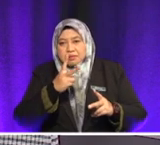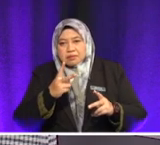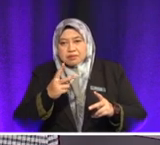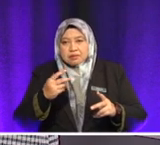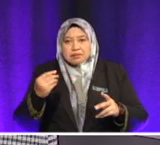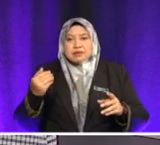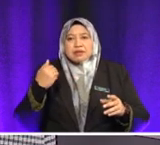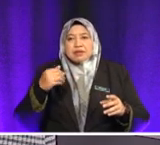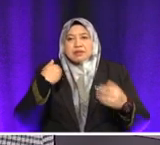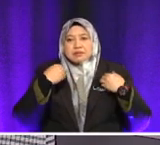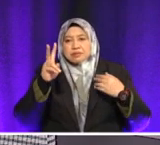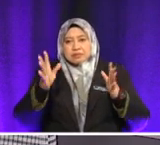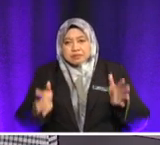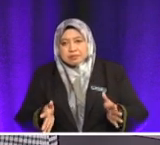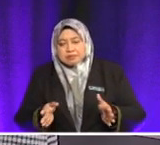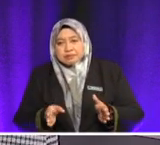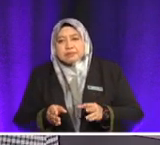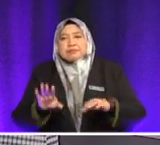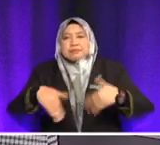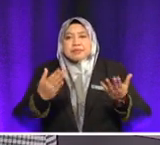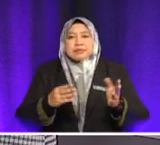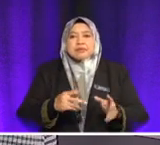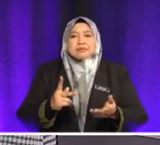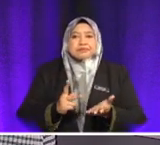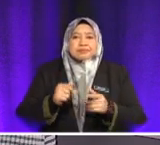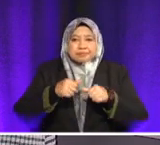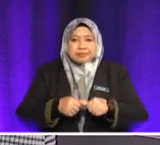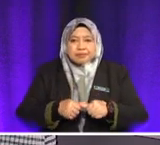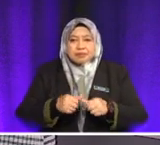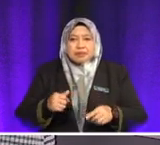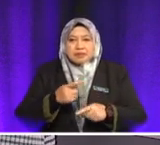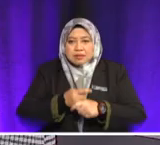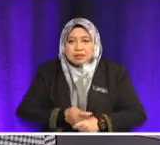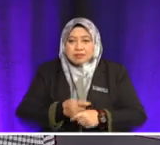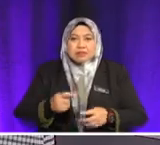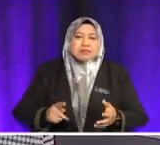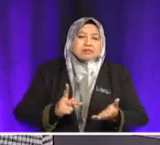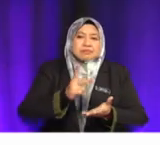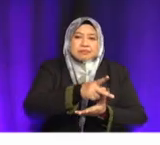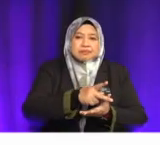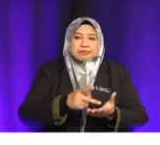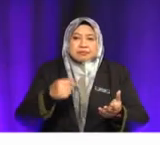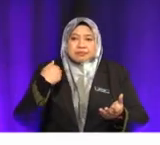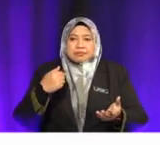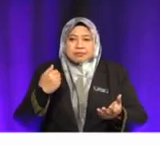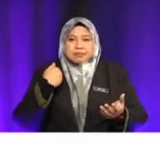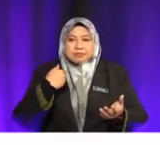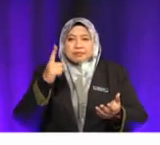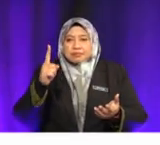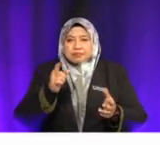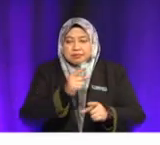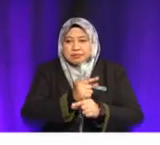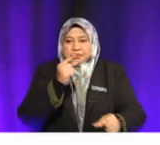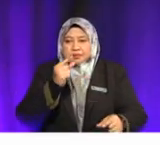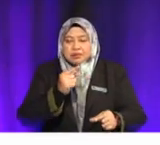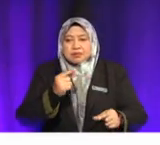duduk antara dua orang itulah bagaimana kita tentukan lokasinya Oke kita tengok ini ada satu garis di mana ada dua titik